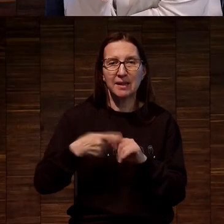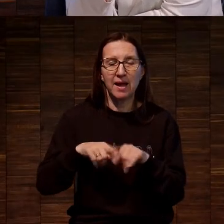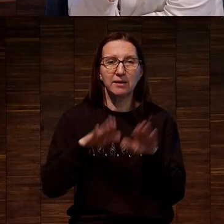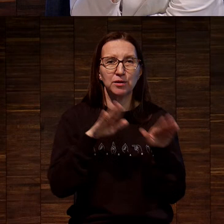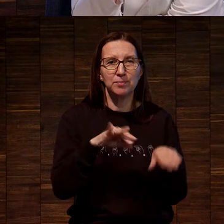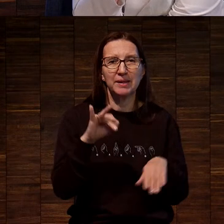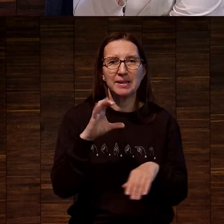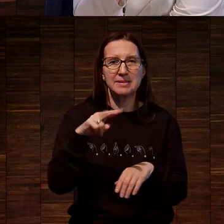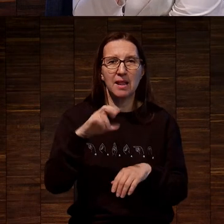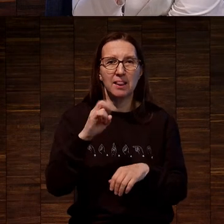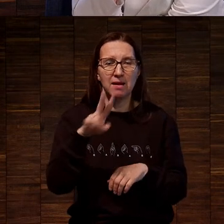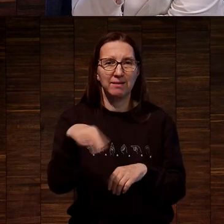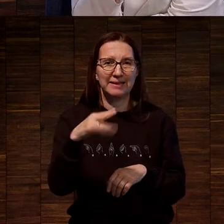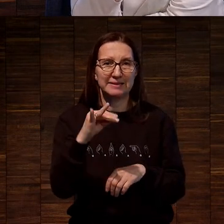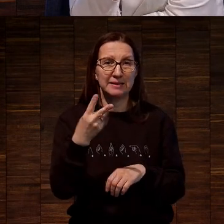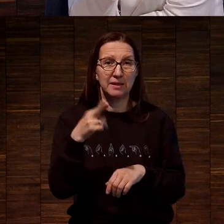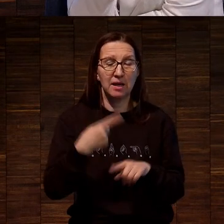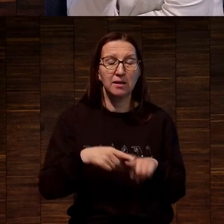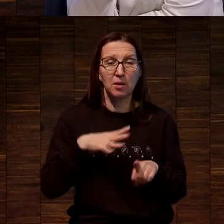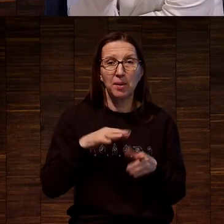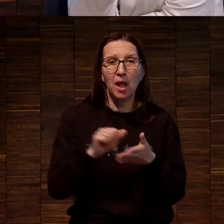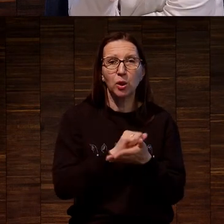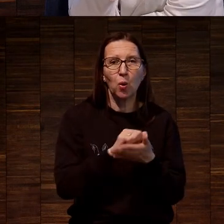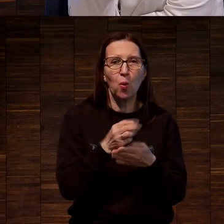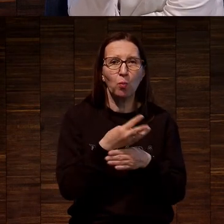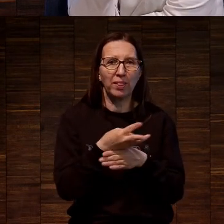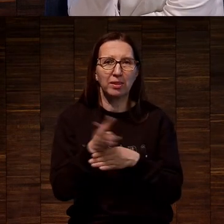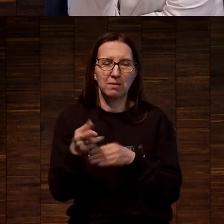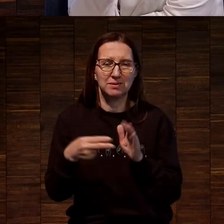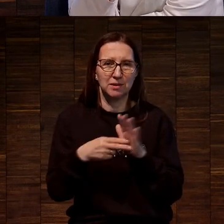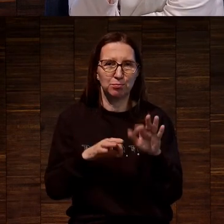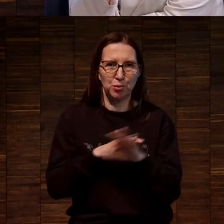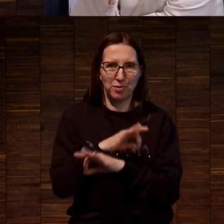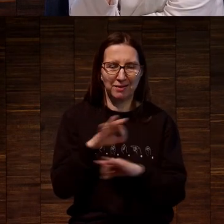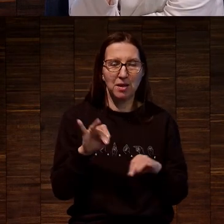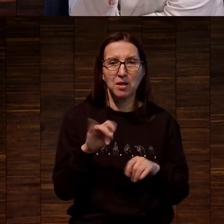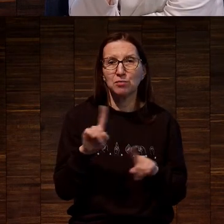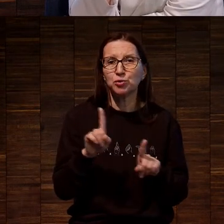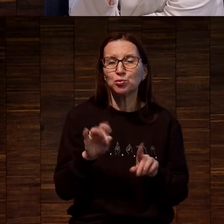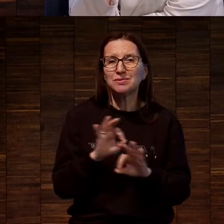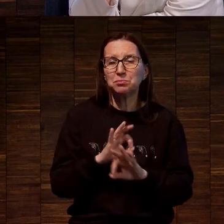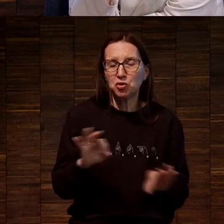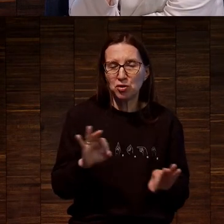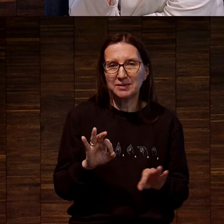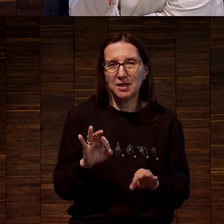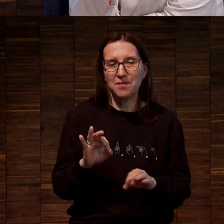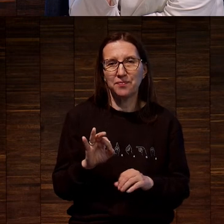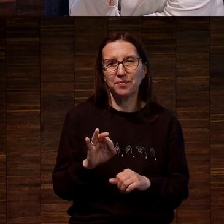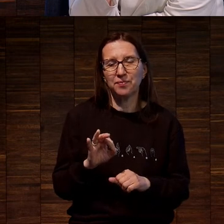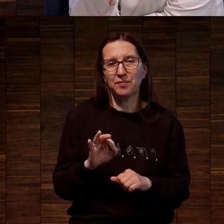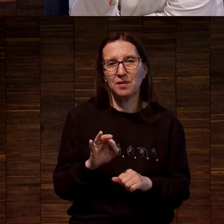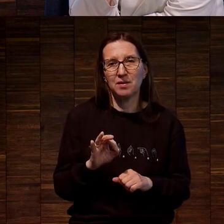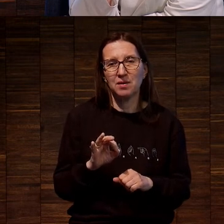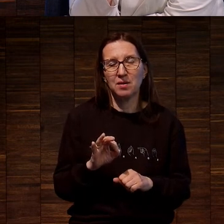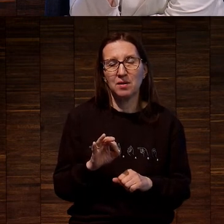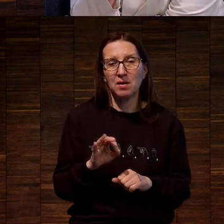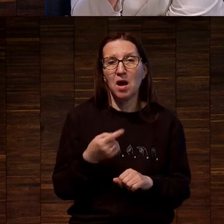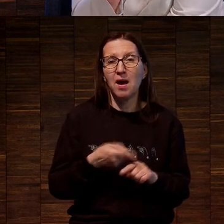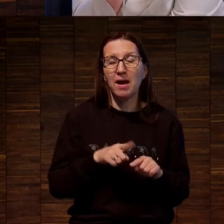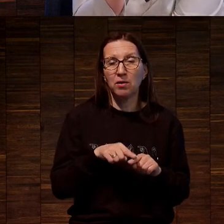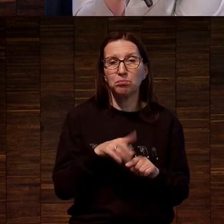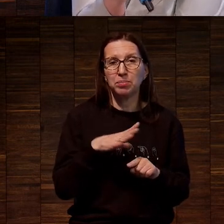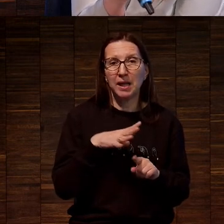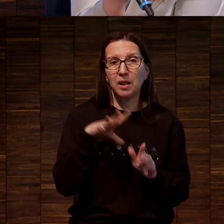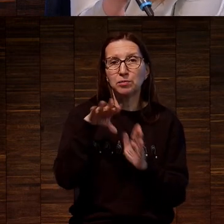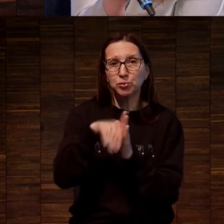Исландии. И заключалась... Это была документация проекта. И замечательно то, что он был